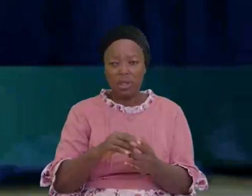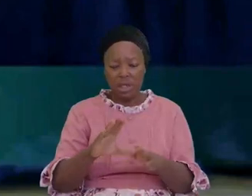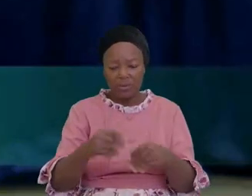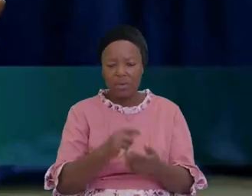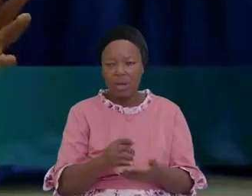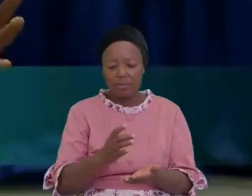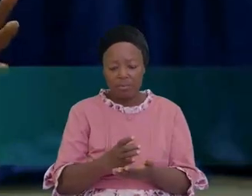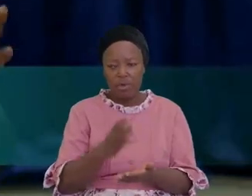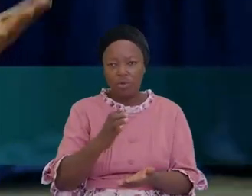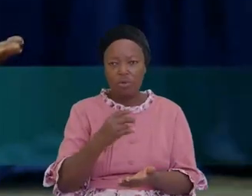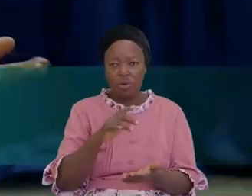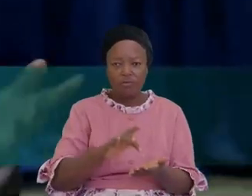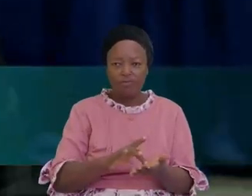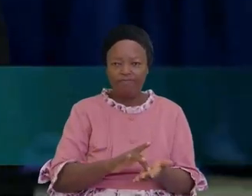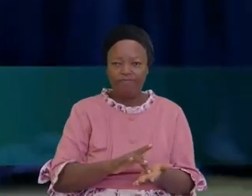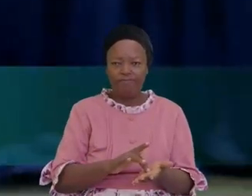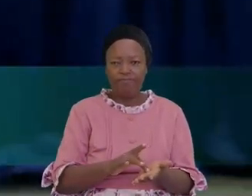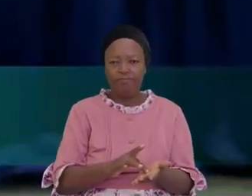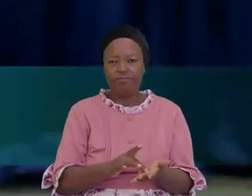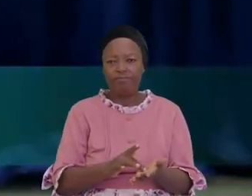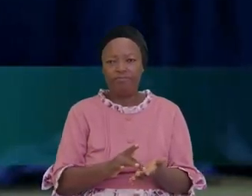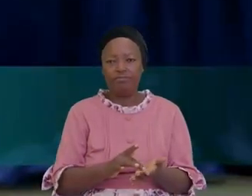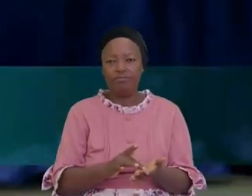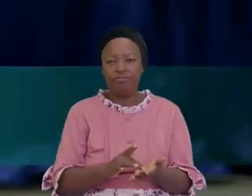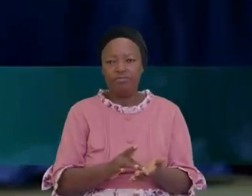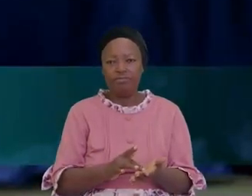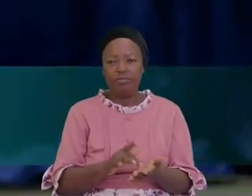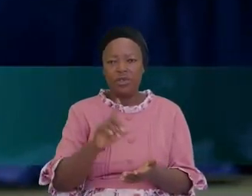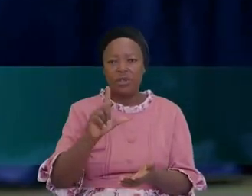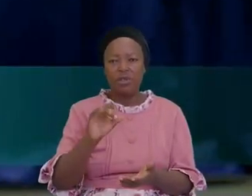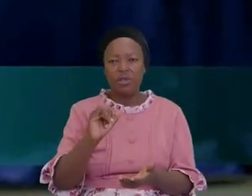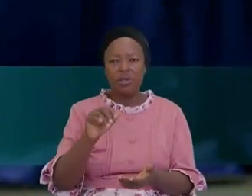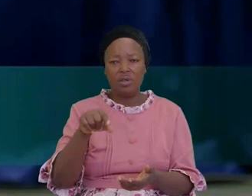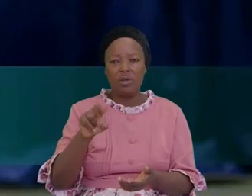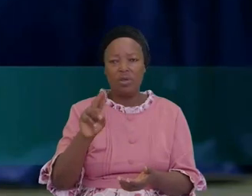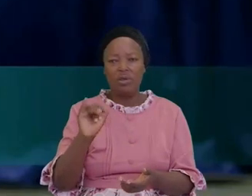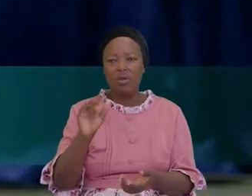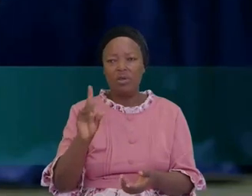Et il vous donne une bouteille de médicament